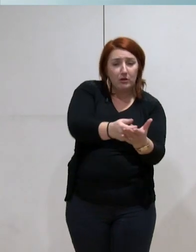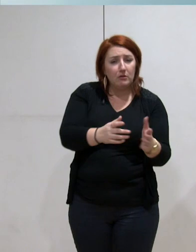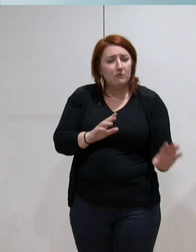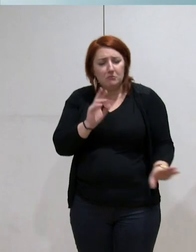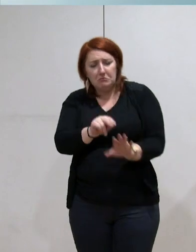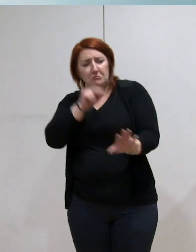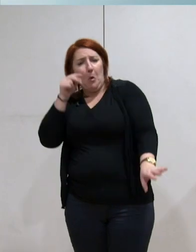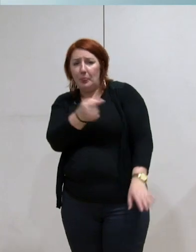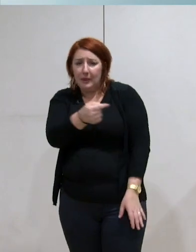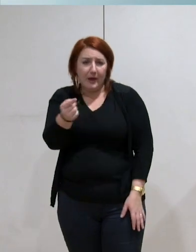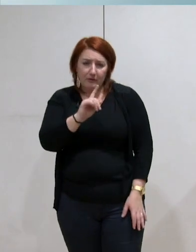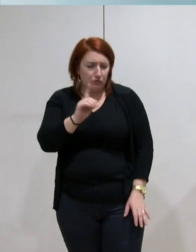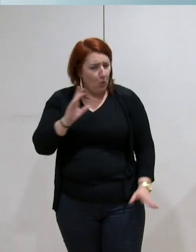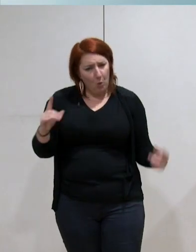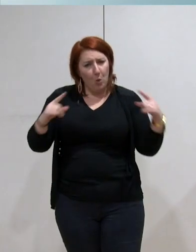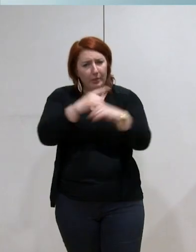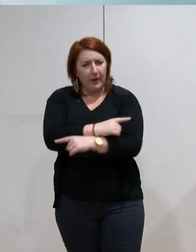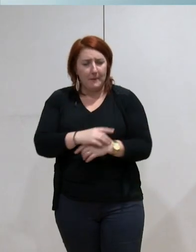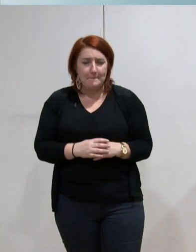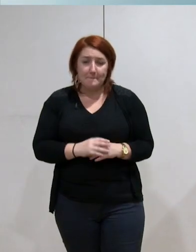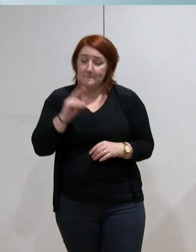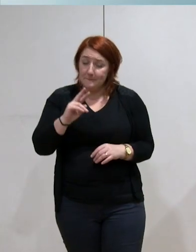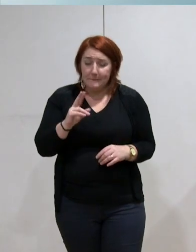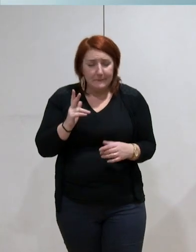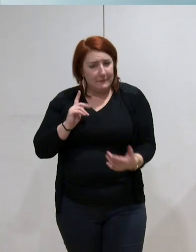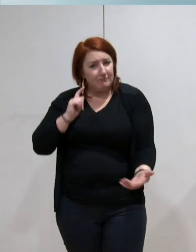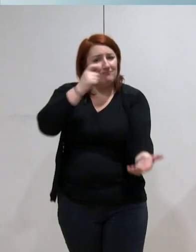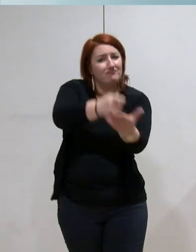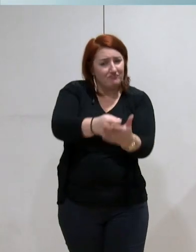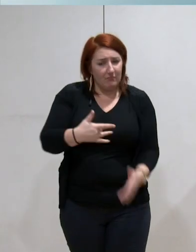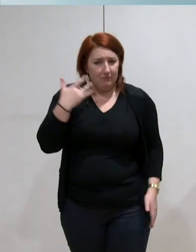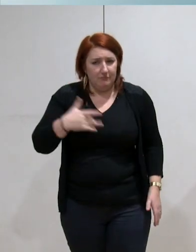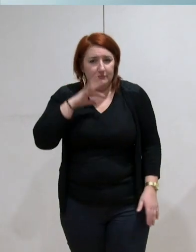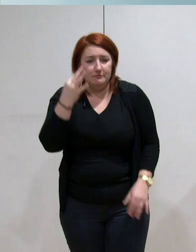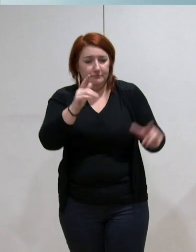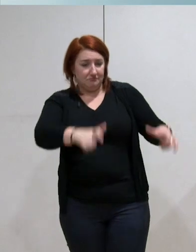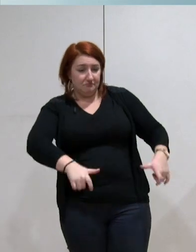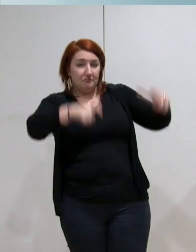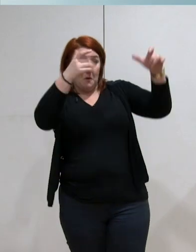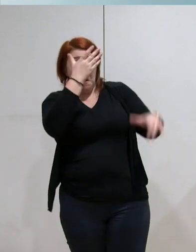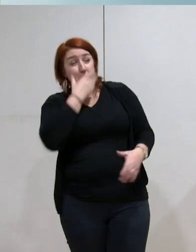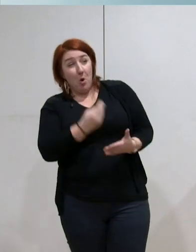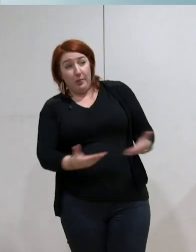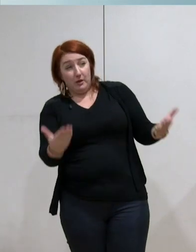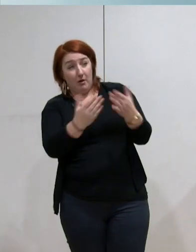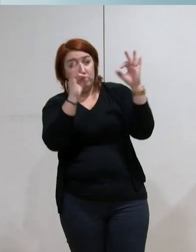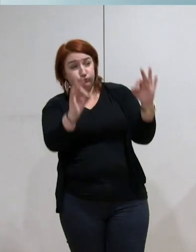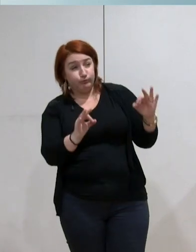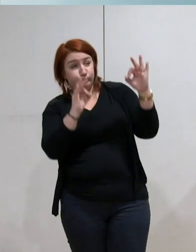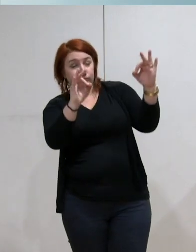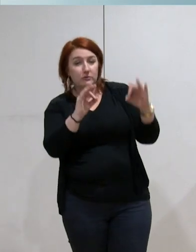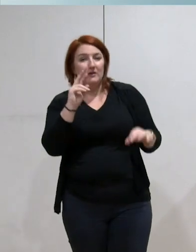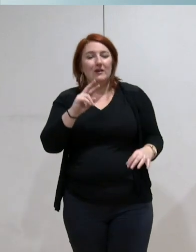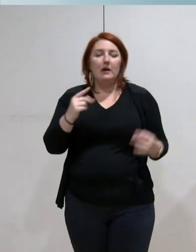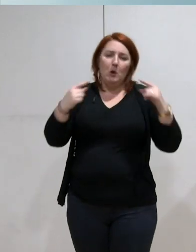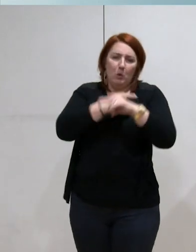négative loin de là elle a un intérêt le bâtiment est dans un excellent état nous sommes un peu plus inquiets vous sur